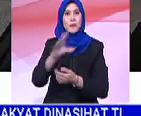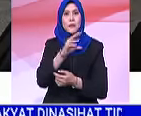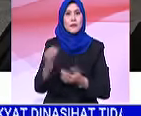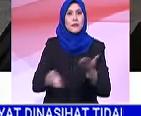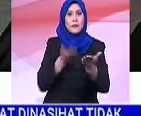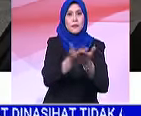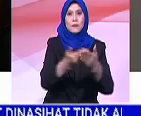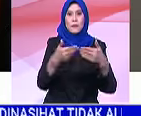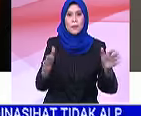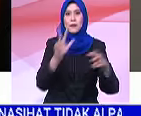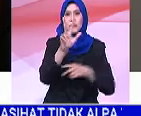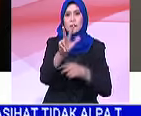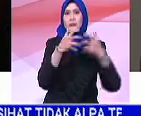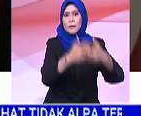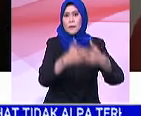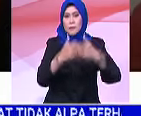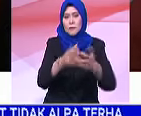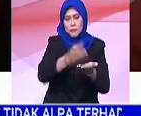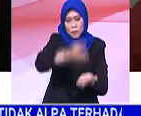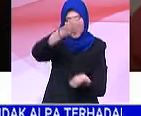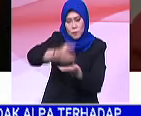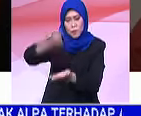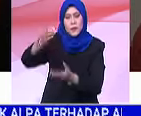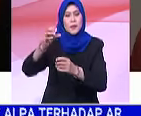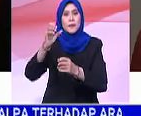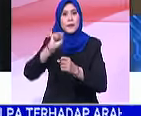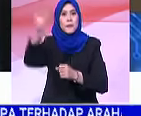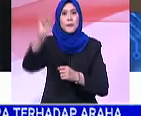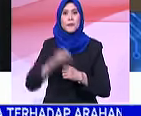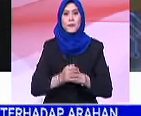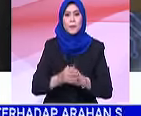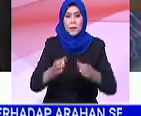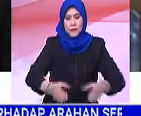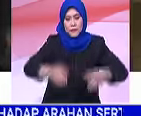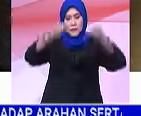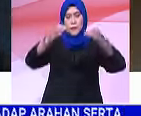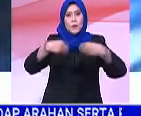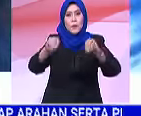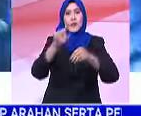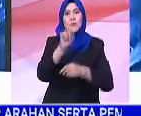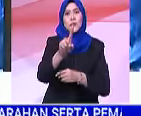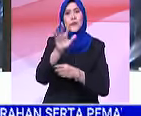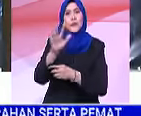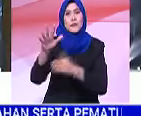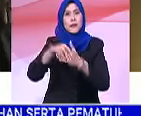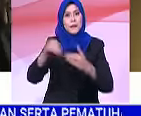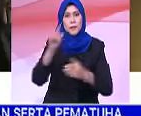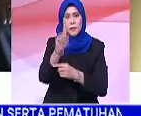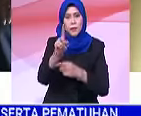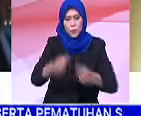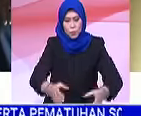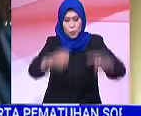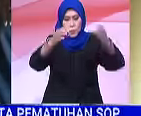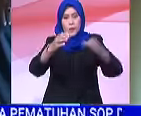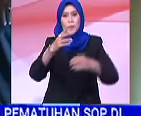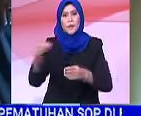bercadang membuka 3 kilang pembotolan di Sabah. Silinder AC gas dijual pada harga RM155 setong,